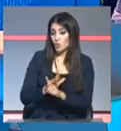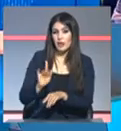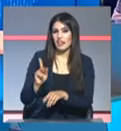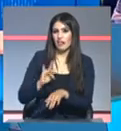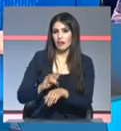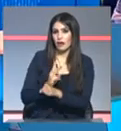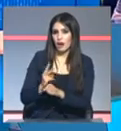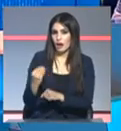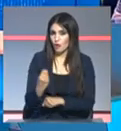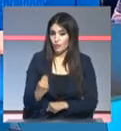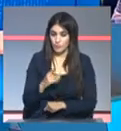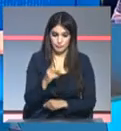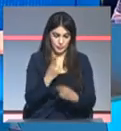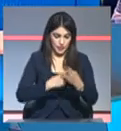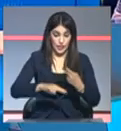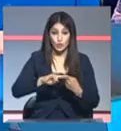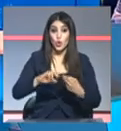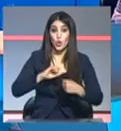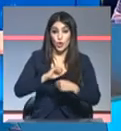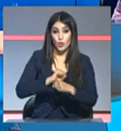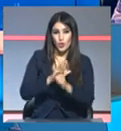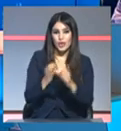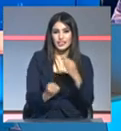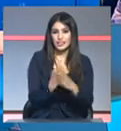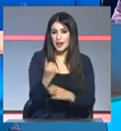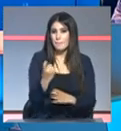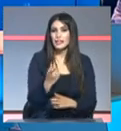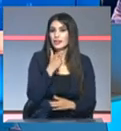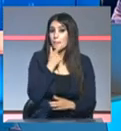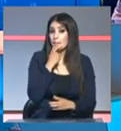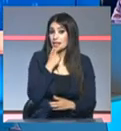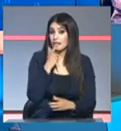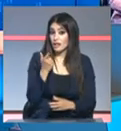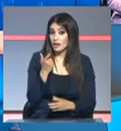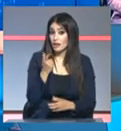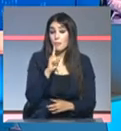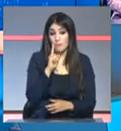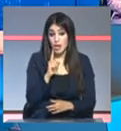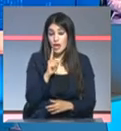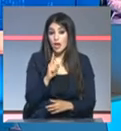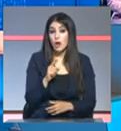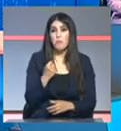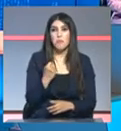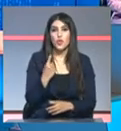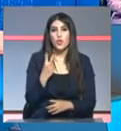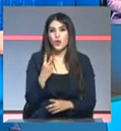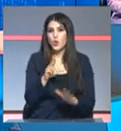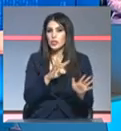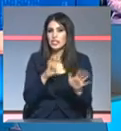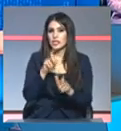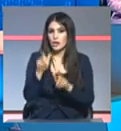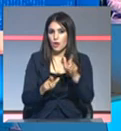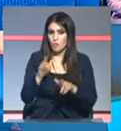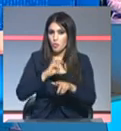سوريا الجديده اللي هي البريطانيه اللي احنا عندنا سولانا تونس كلها بريطانيا لكن عندنا مائه واثنين وتسعين العالم المائتين